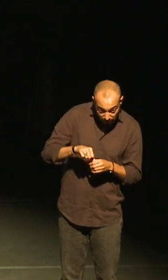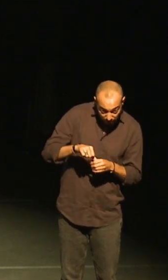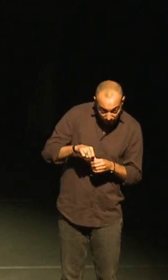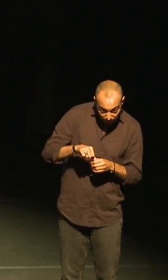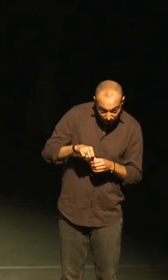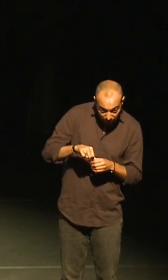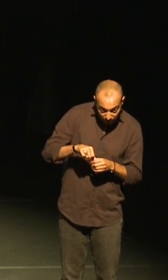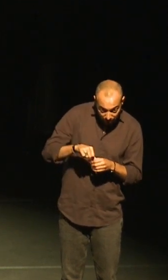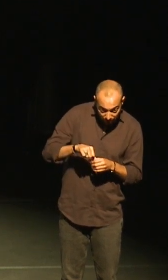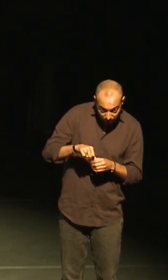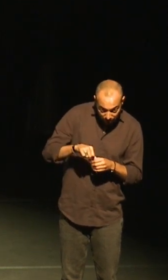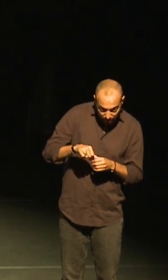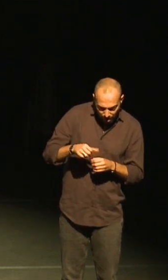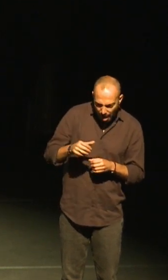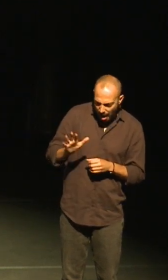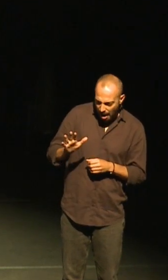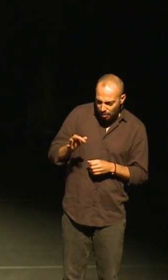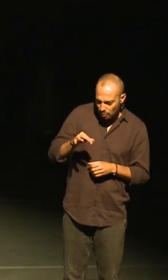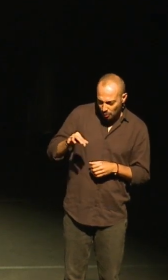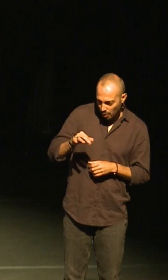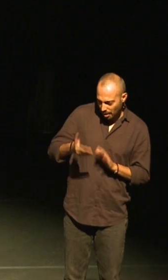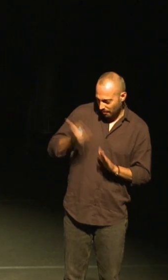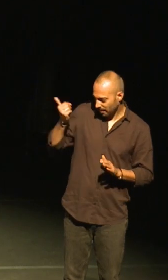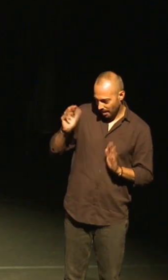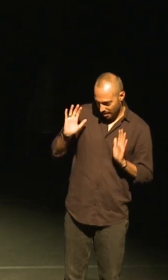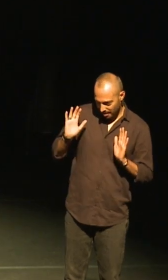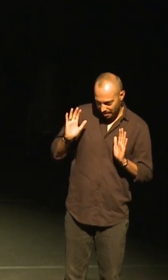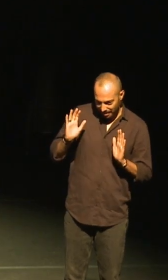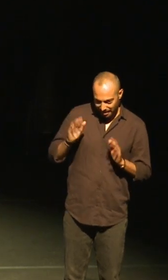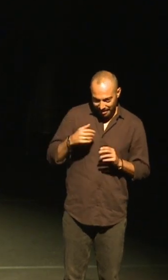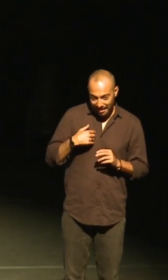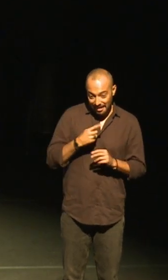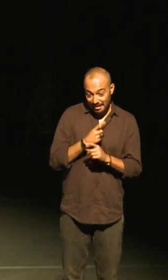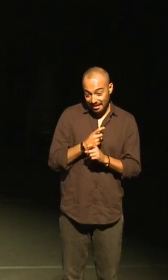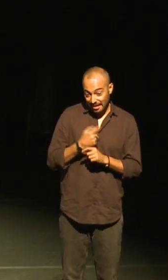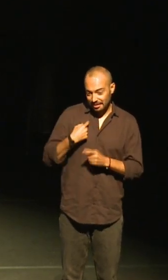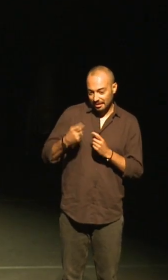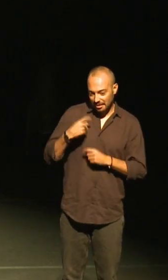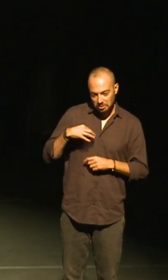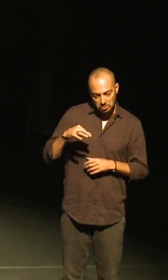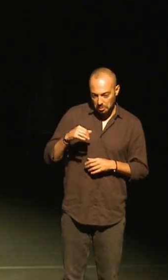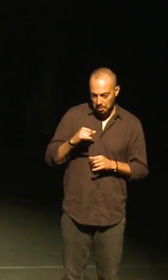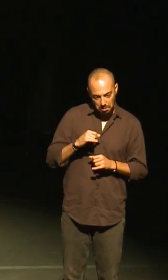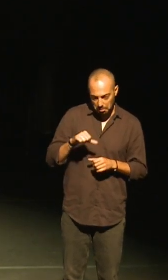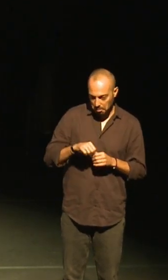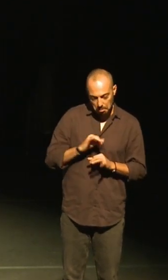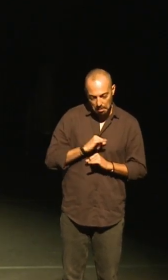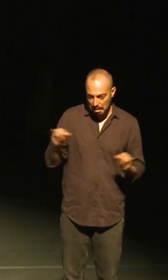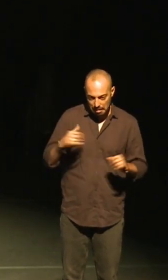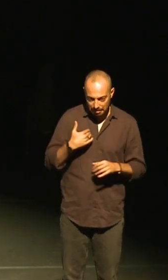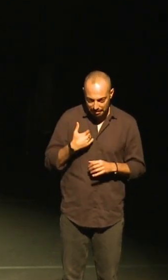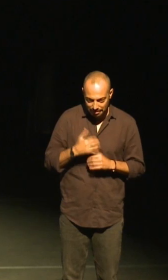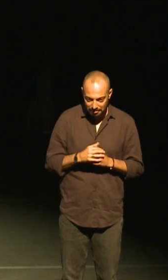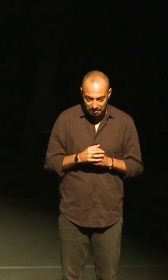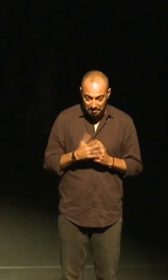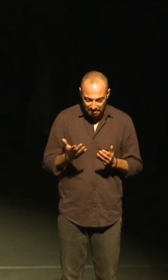zucchero perché questo Triestino questo è l'unico dogma che ho quindi per il resto stamattina venendo